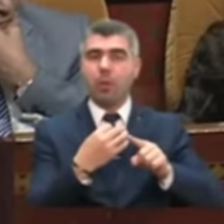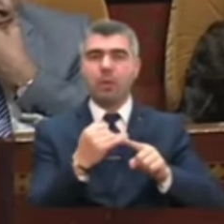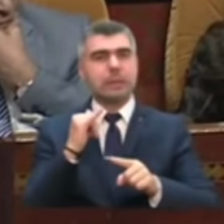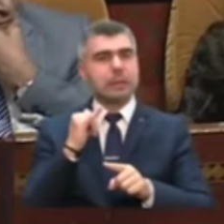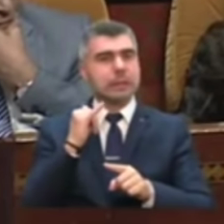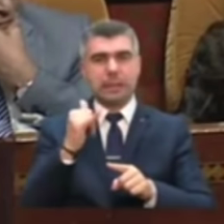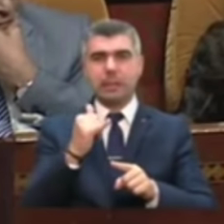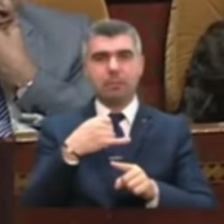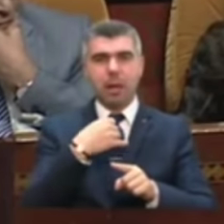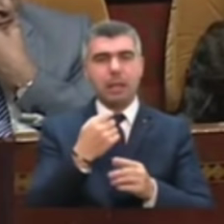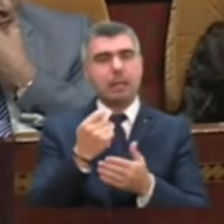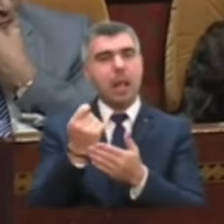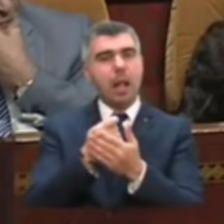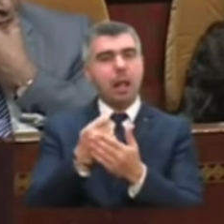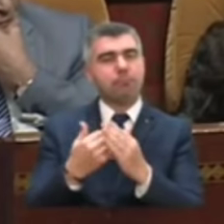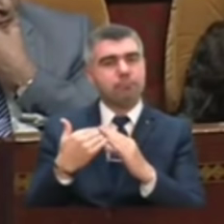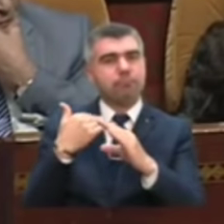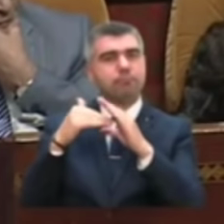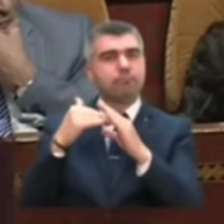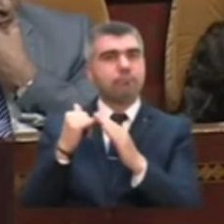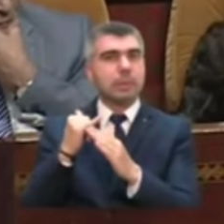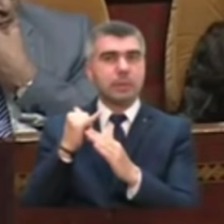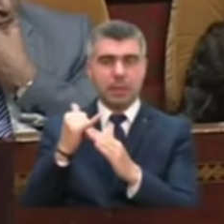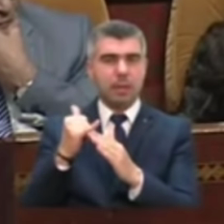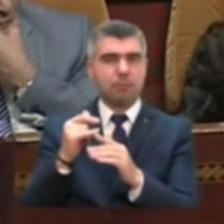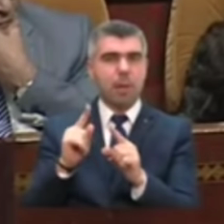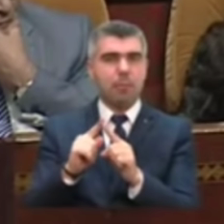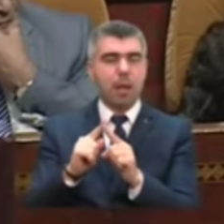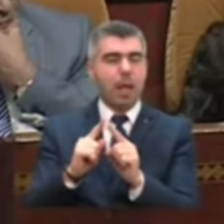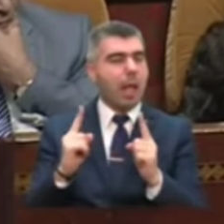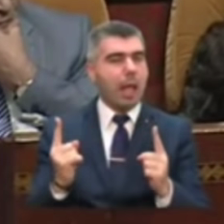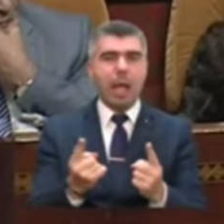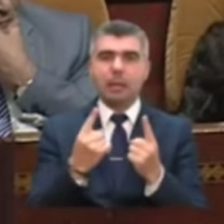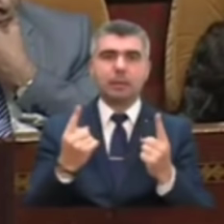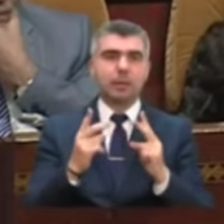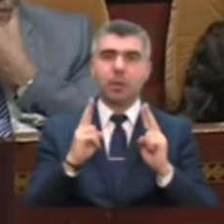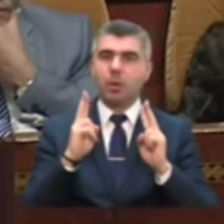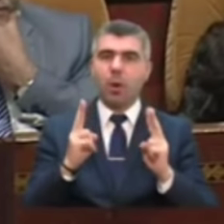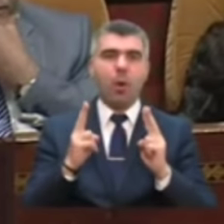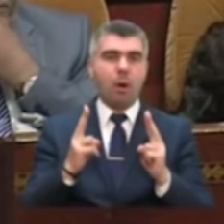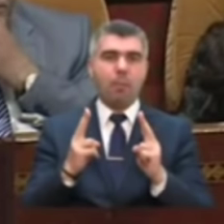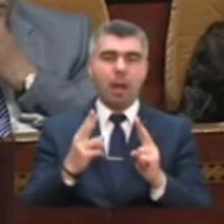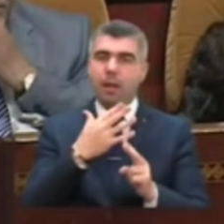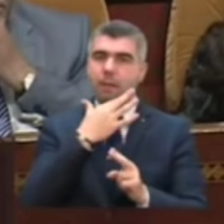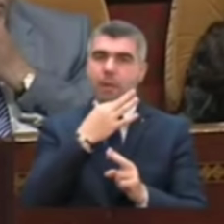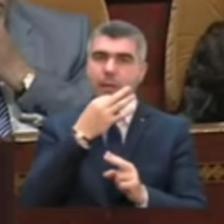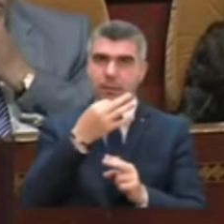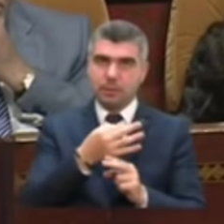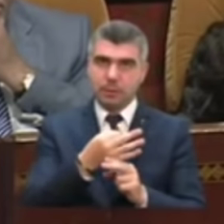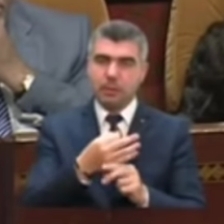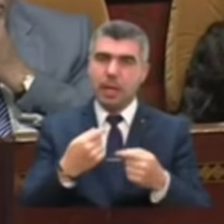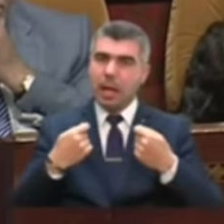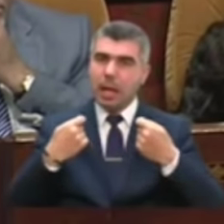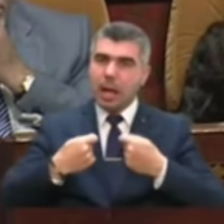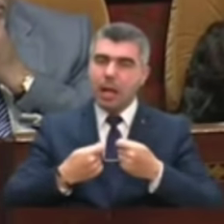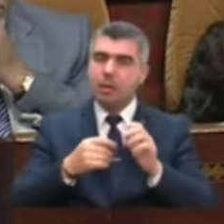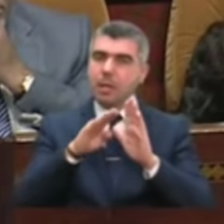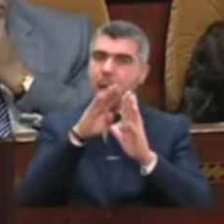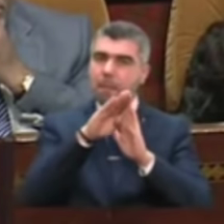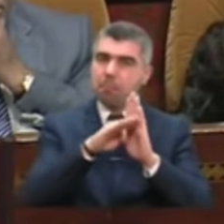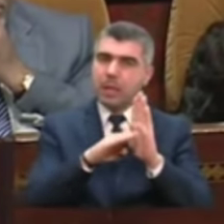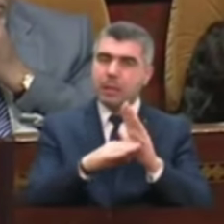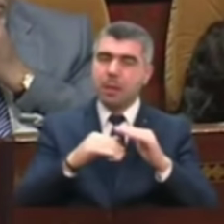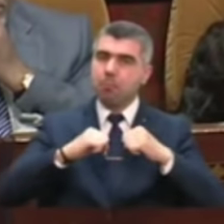لي هذه من المسائل البسيطة جدا اللي قد الرئاسة والمكتب المجلس يقوم